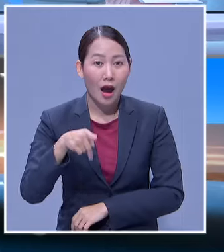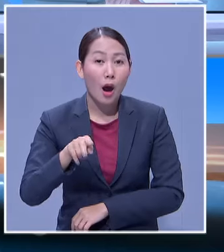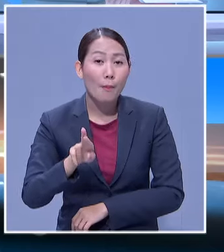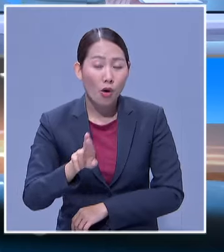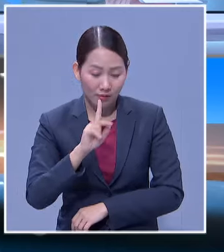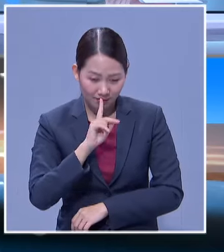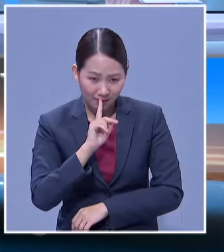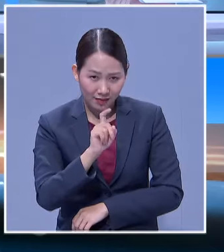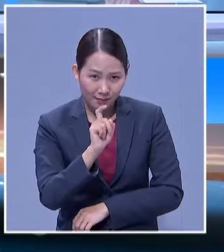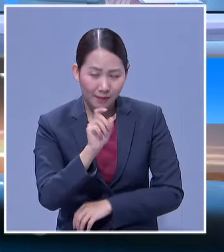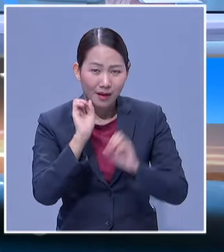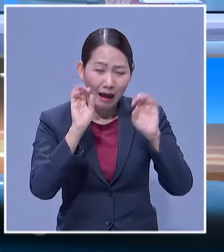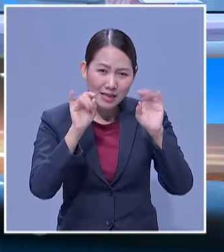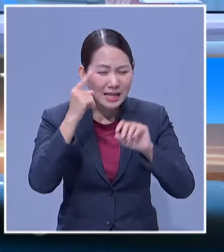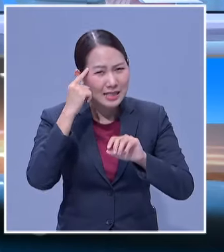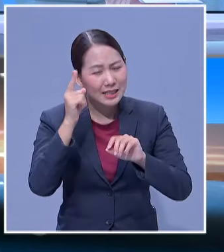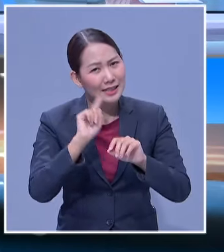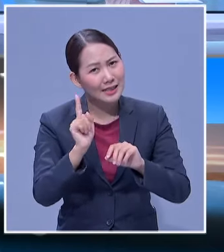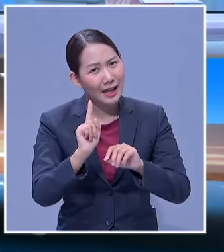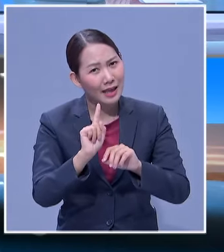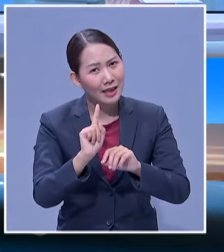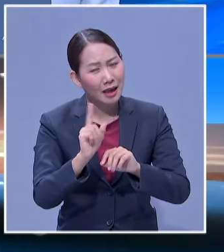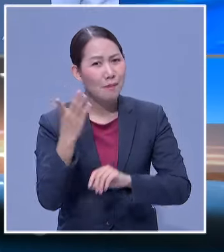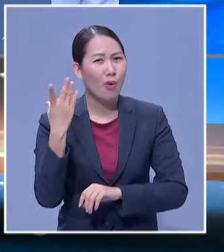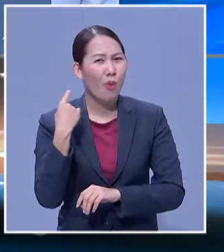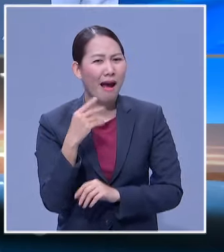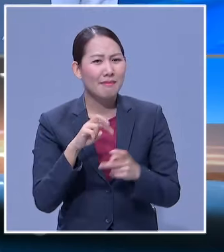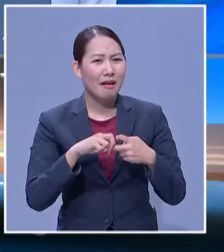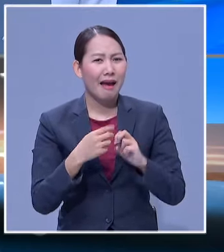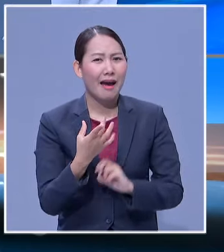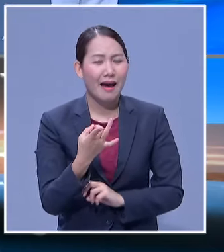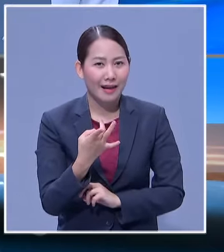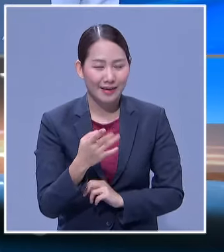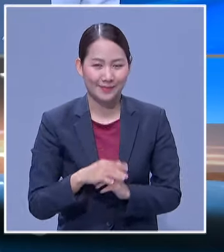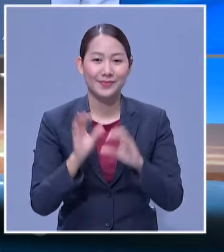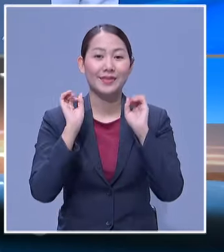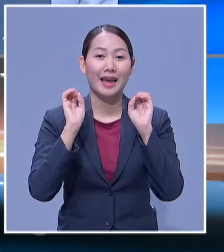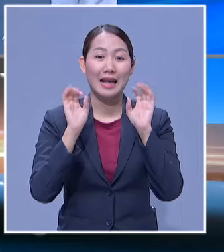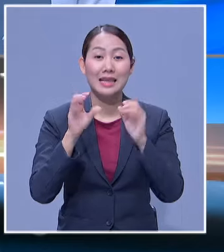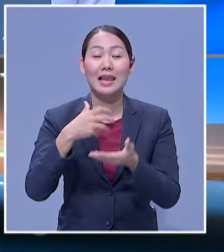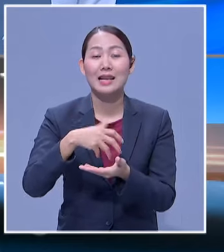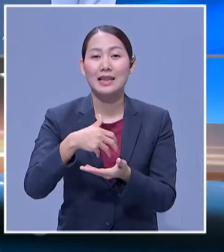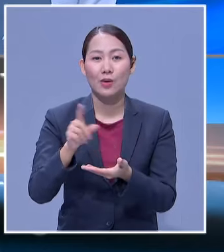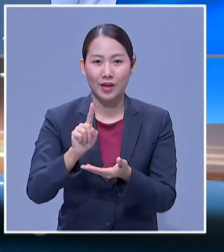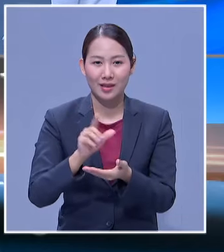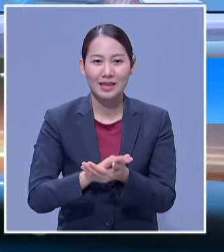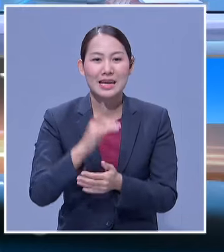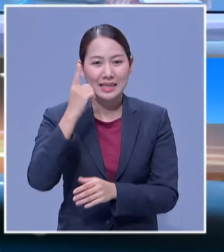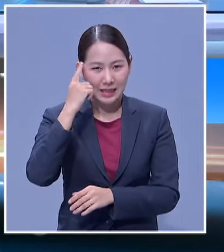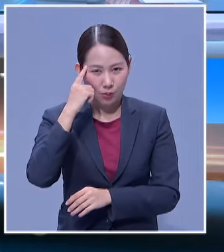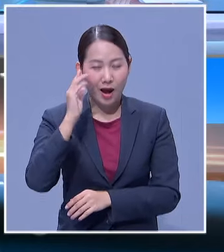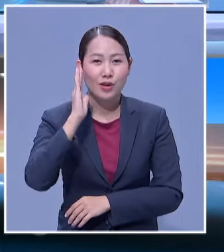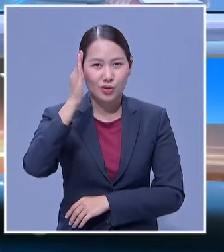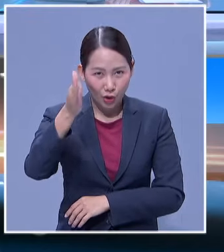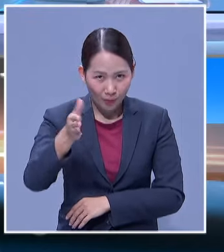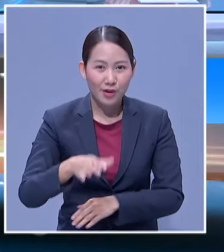หลังจากนี้ไปเนี่ยการเดินหน้าของพรรคเพื่อไทยจะทำอะไรก็แล้วแต่ต้องขออนุญาตก่อนนะอู้ผมก็